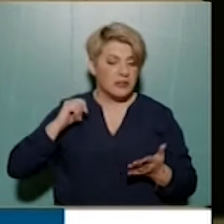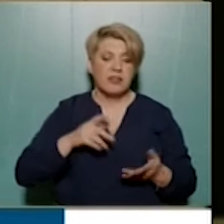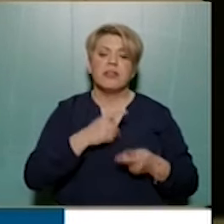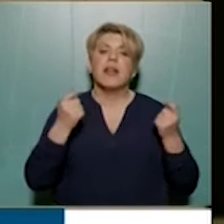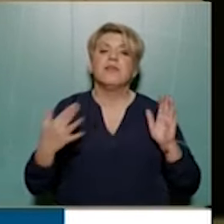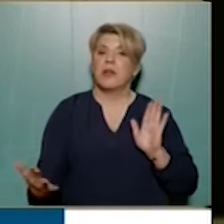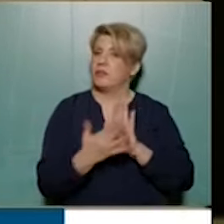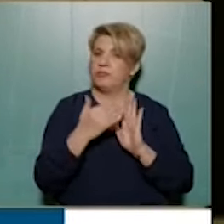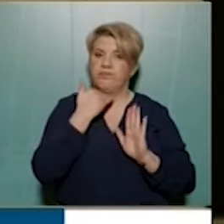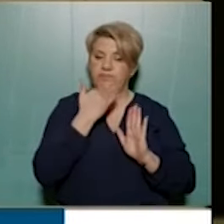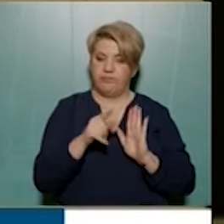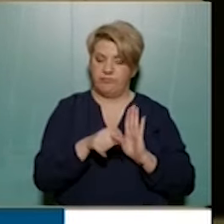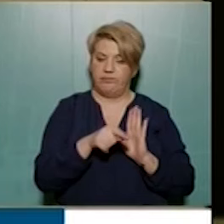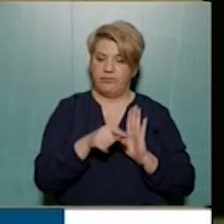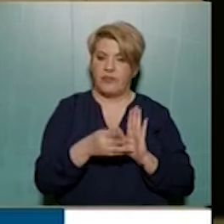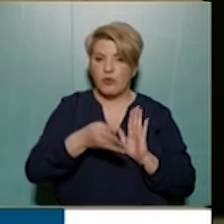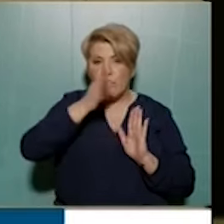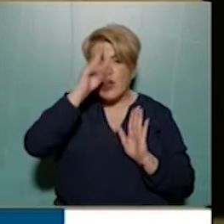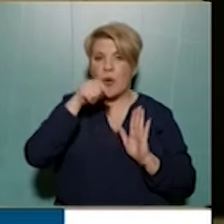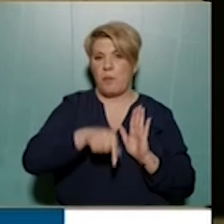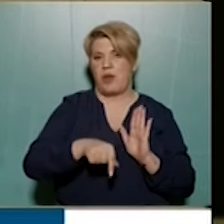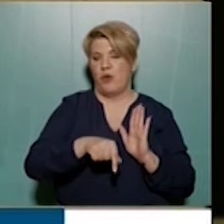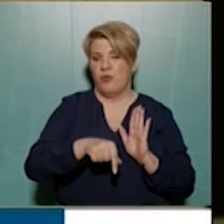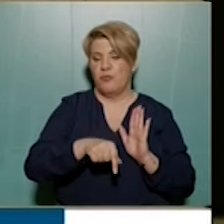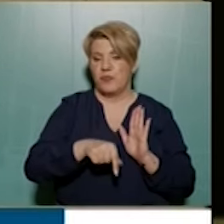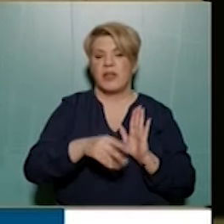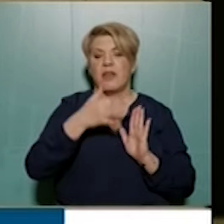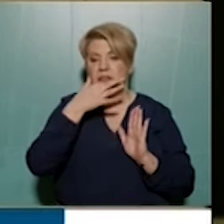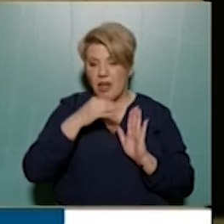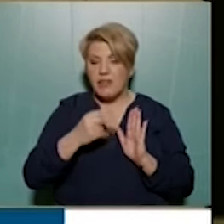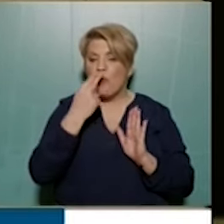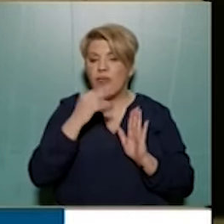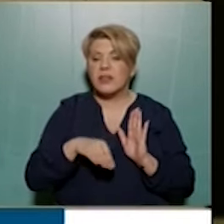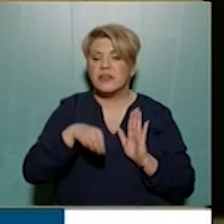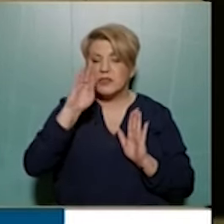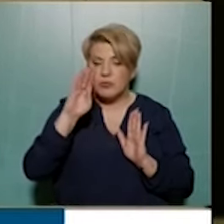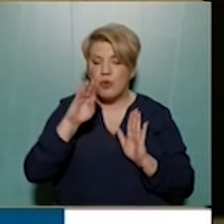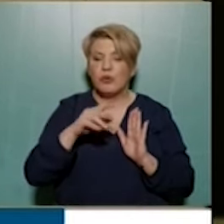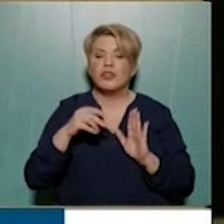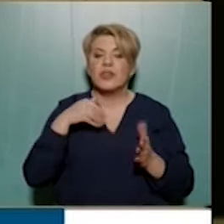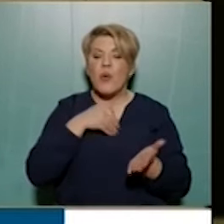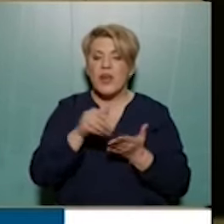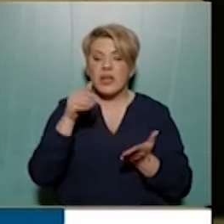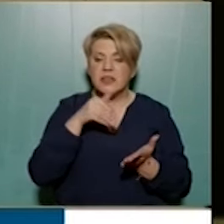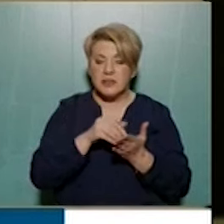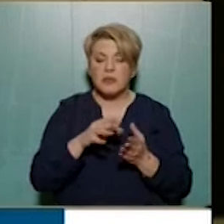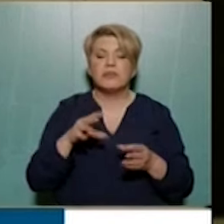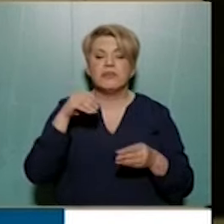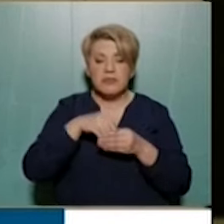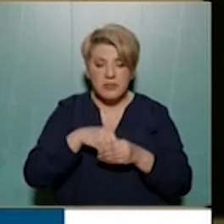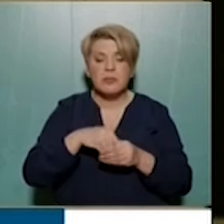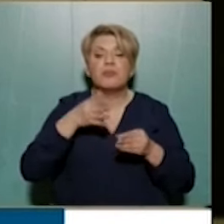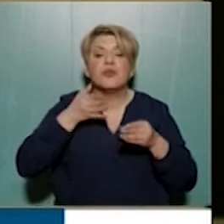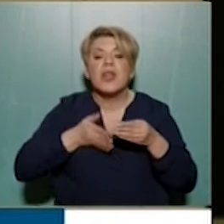μπορούν να αντιμετωπιστεί αυτό το φαινόμενο, ακριβώς γιατί ο φασισμός και ο ρατσισμός είναι ένα φαινόμενο